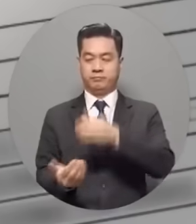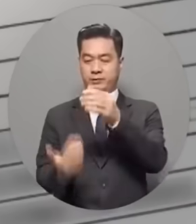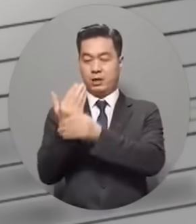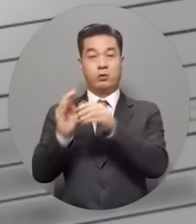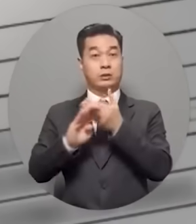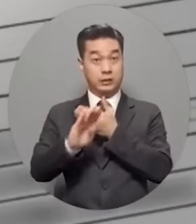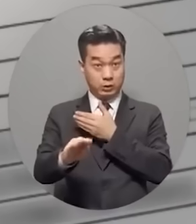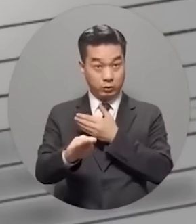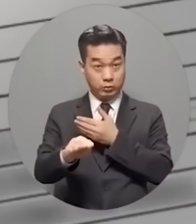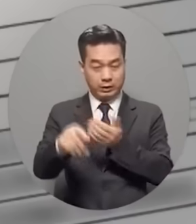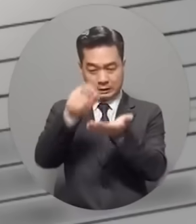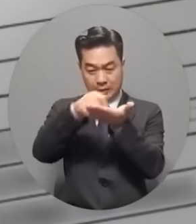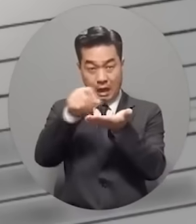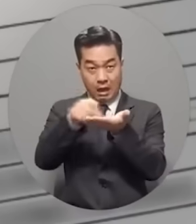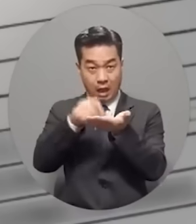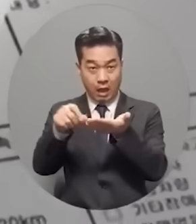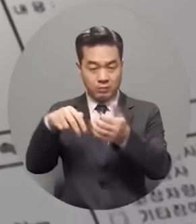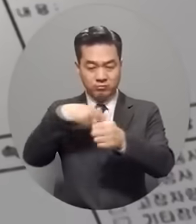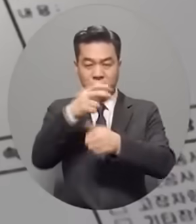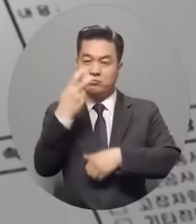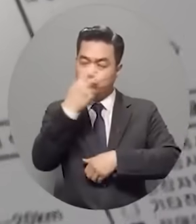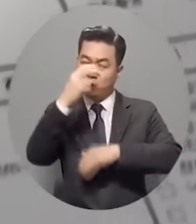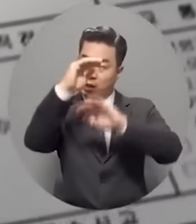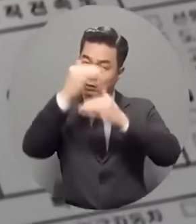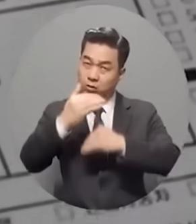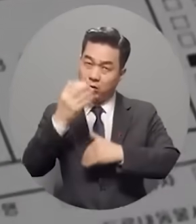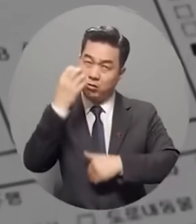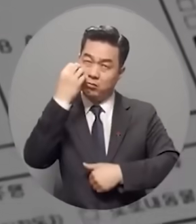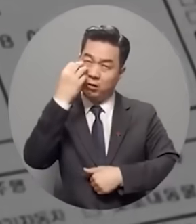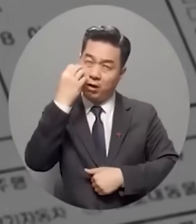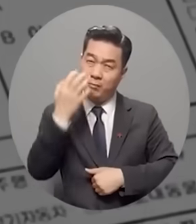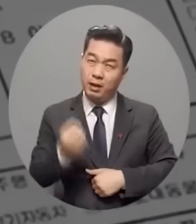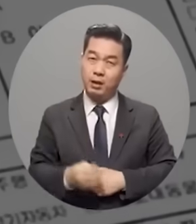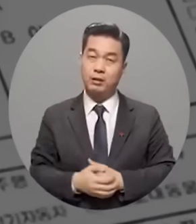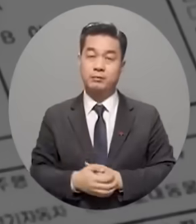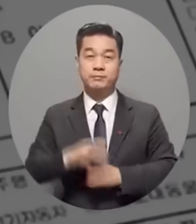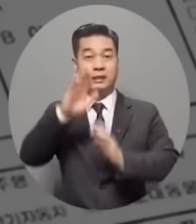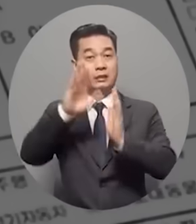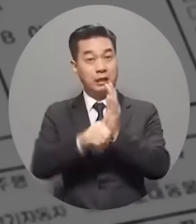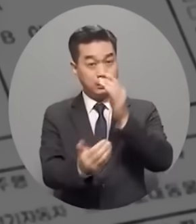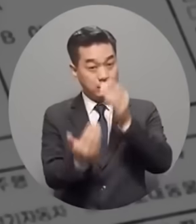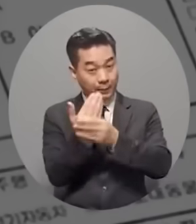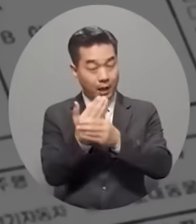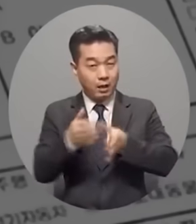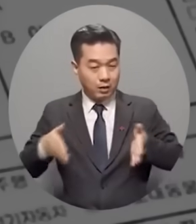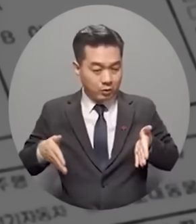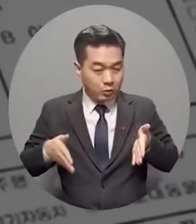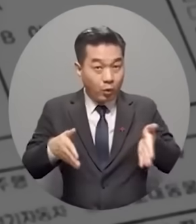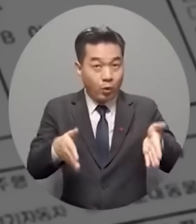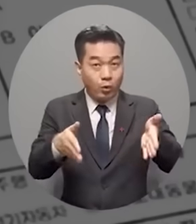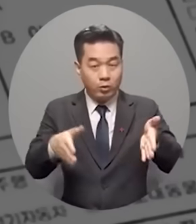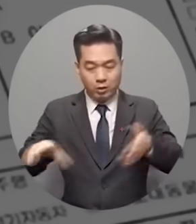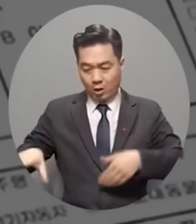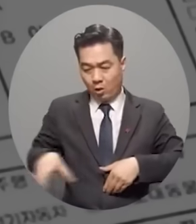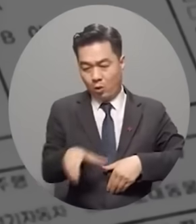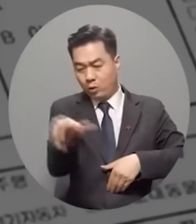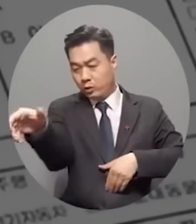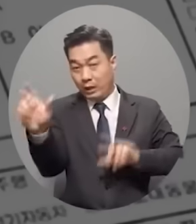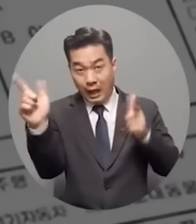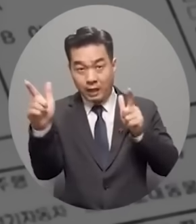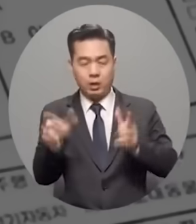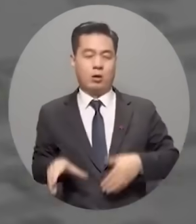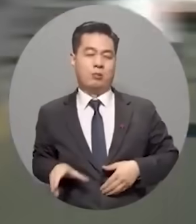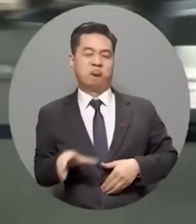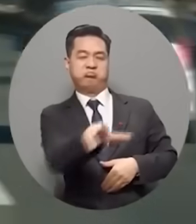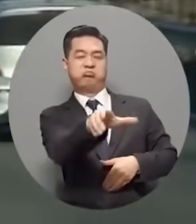작성한 교통사고 실황 조사서도 의문투성입니다. 당시 사고가 발생한 도로를 곡선이 아닌 직선 도로로